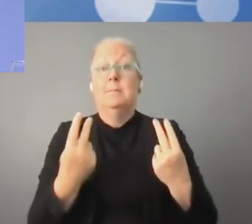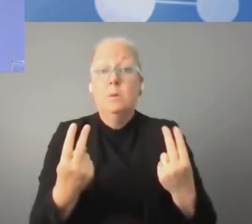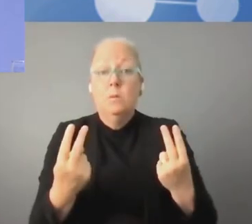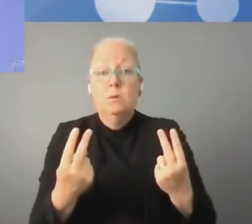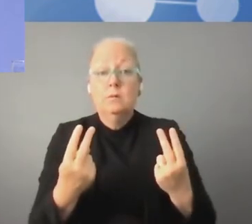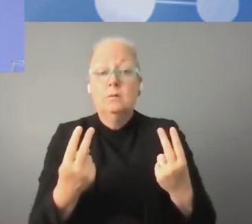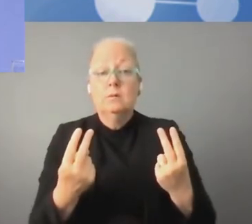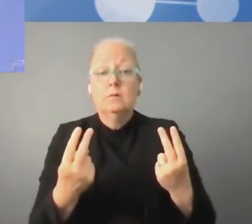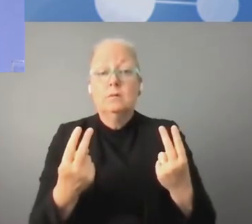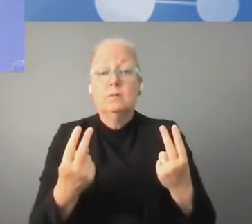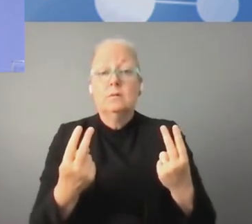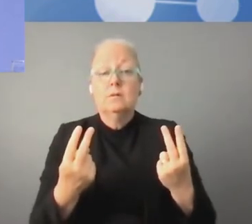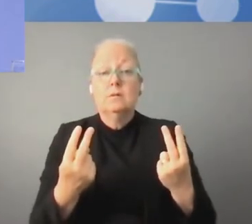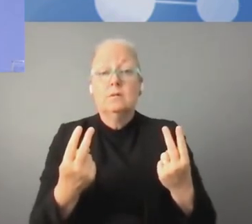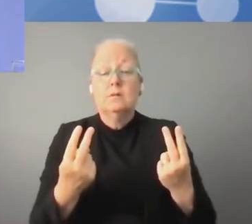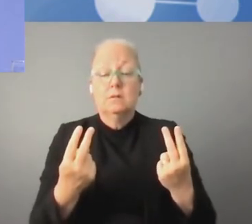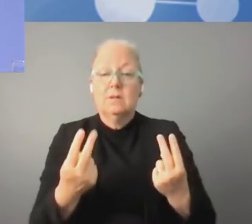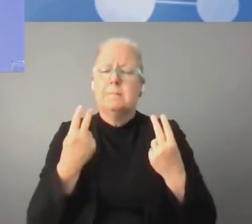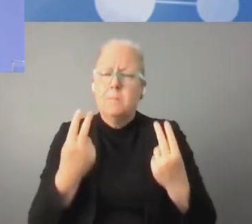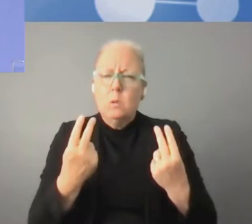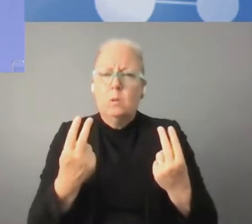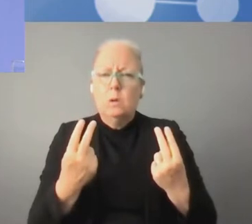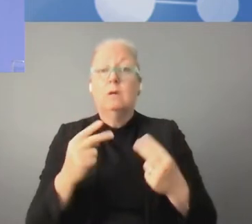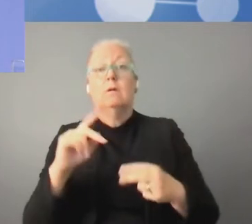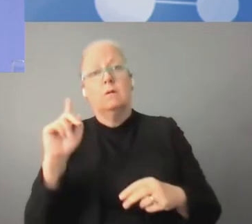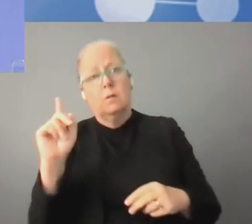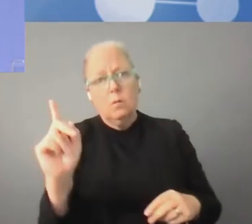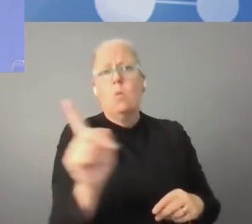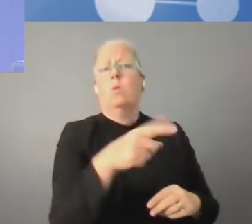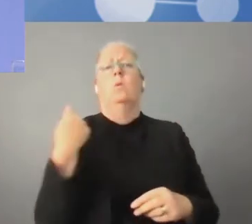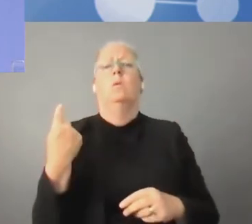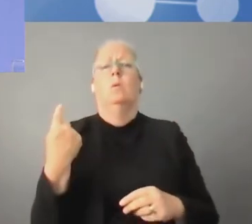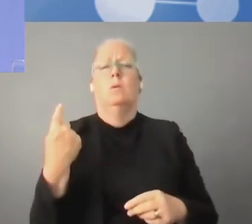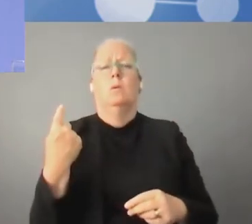人他应该能够